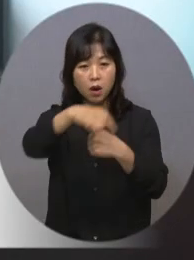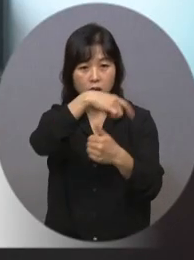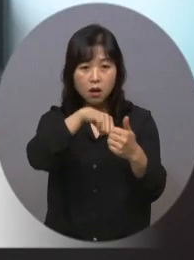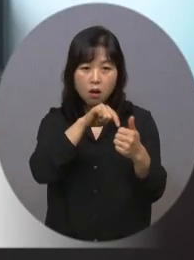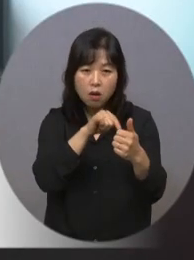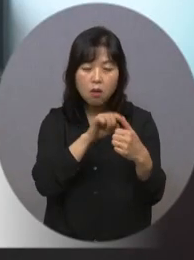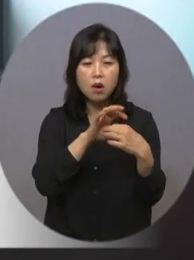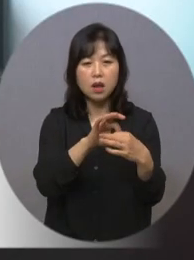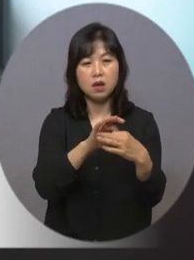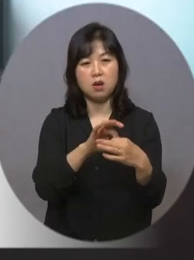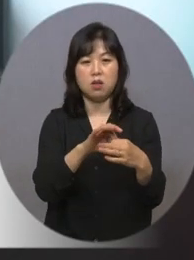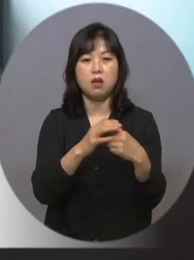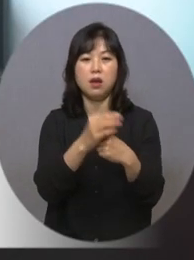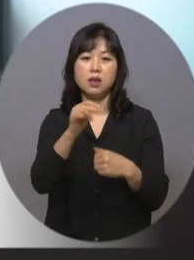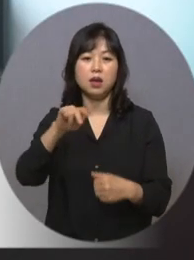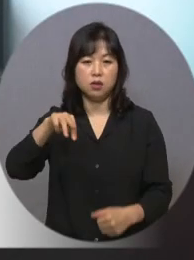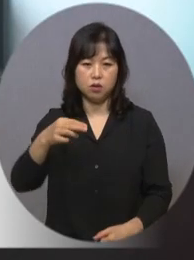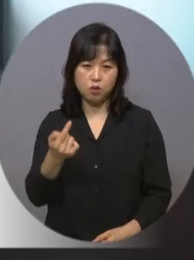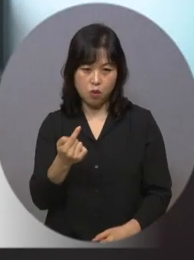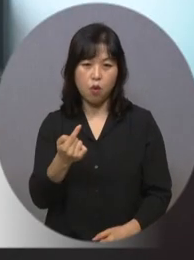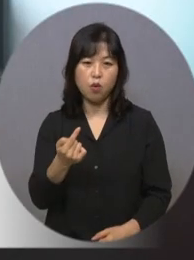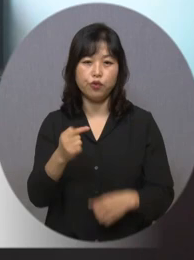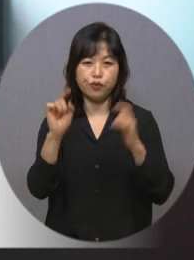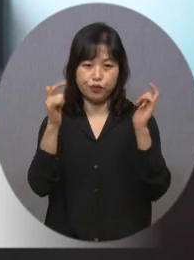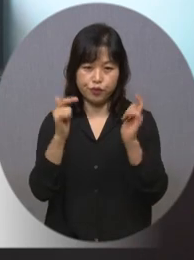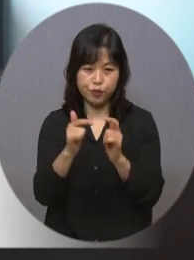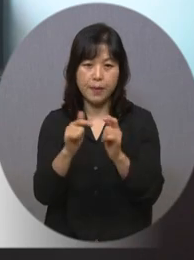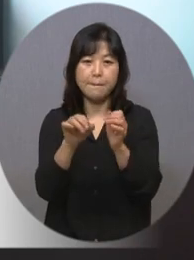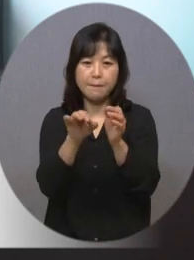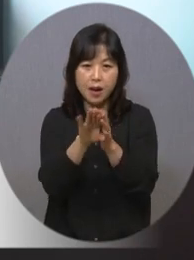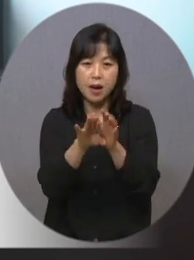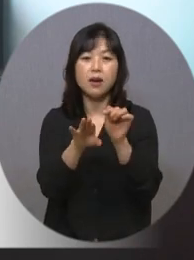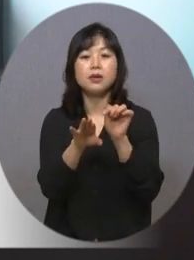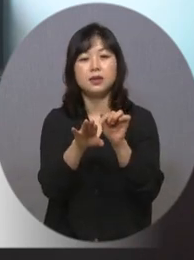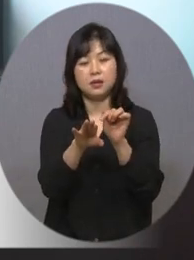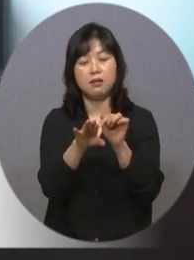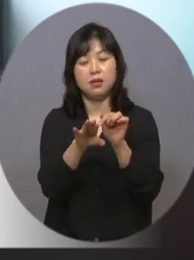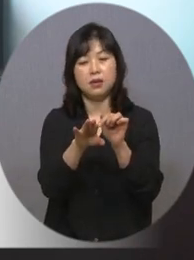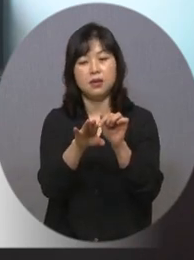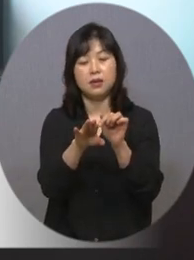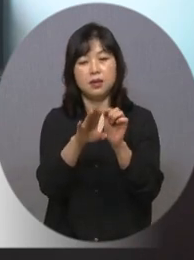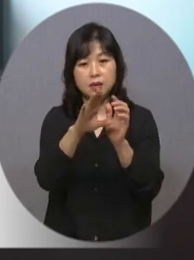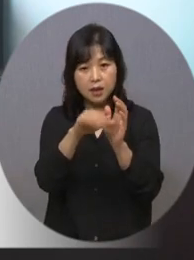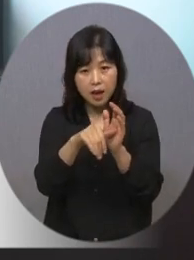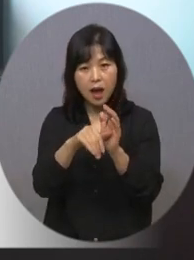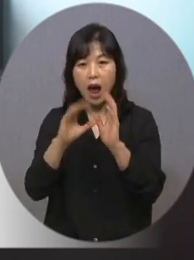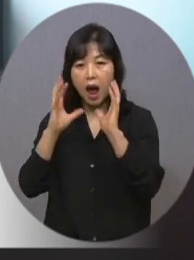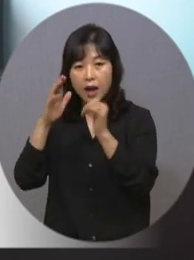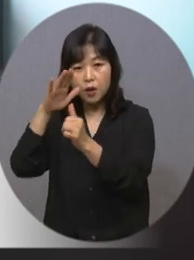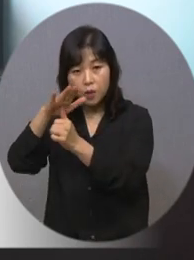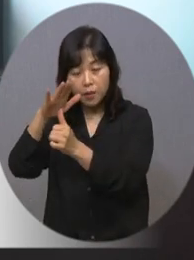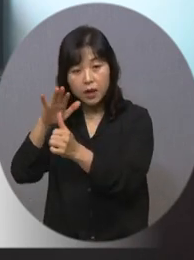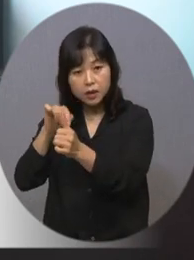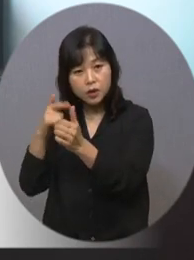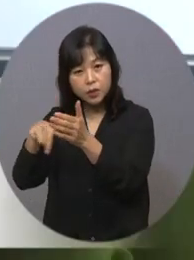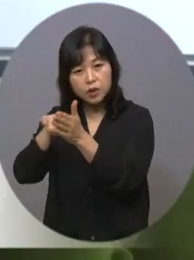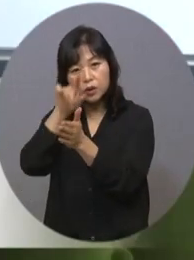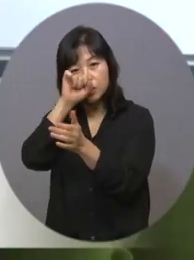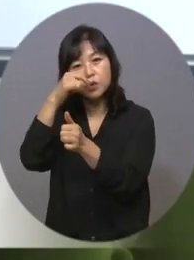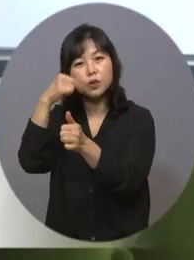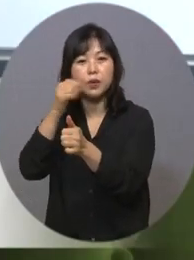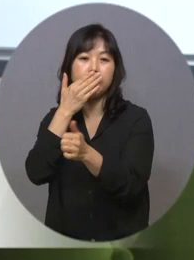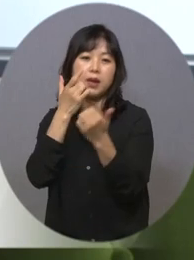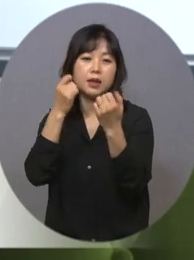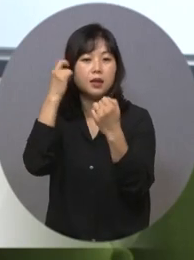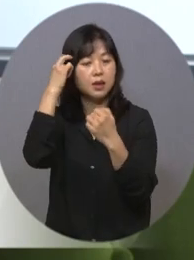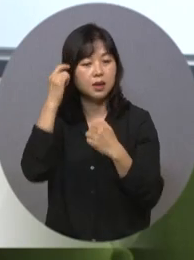중립, 제로 시대에 맞이해서 어린 아이들에게 좋은 교육이 되지 않을까 저는 그렇게 생각하고 있습니다.